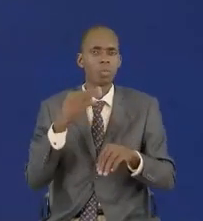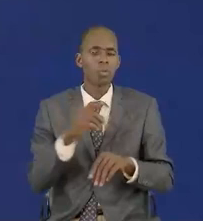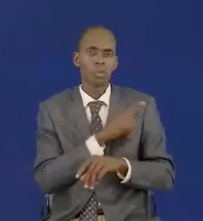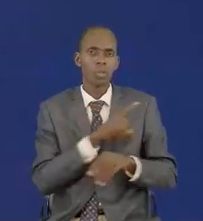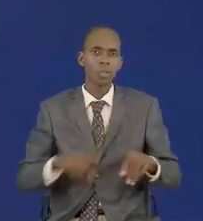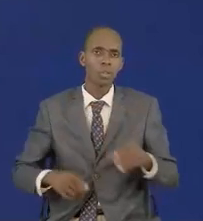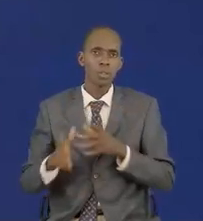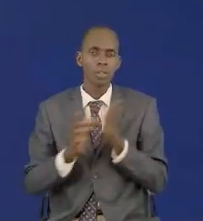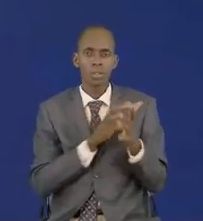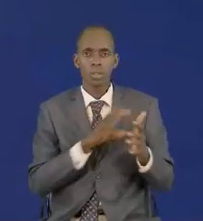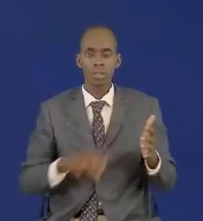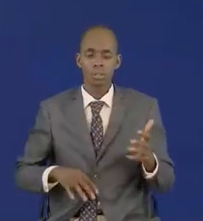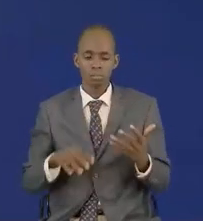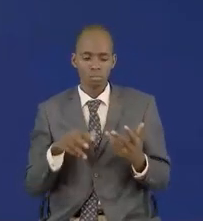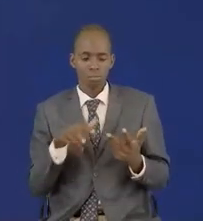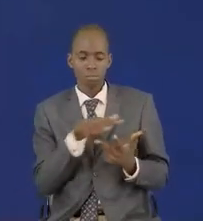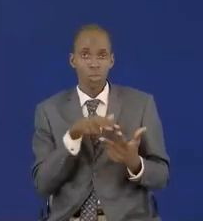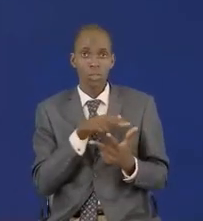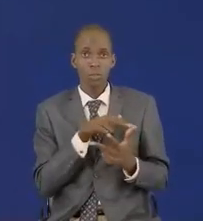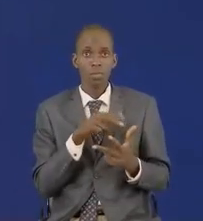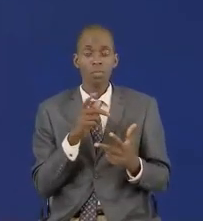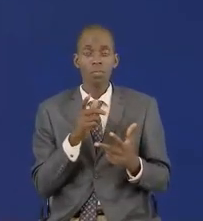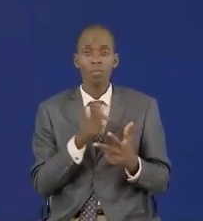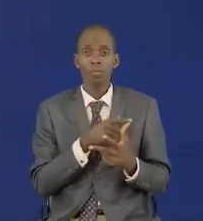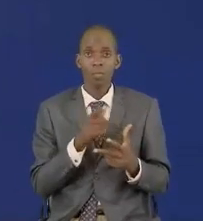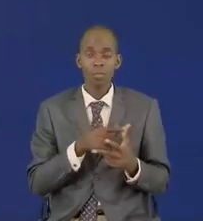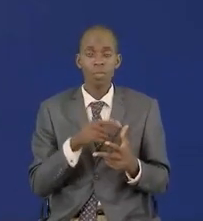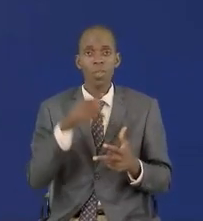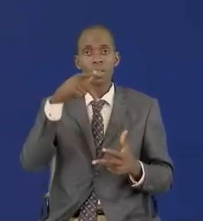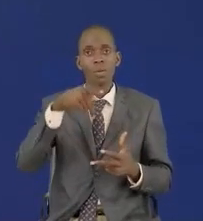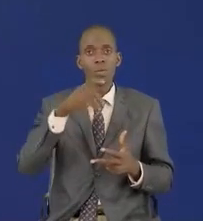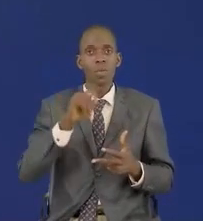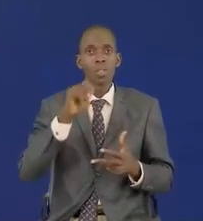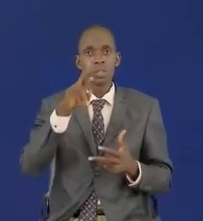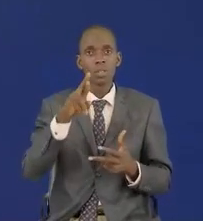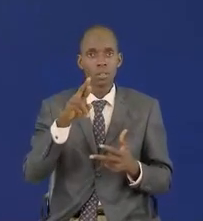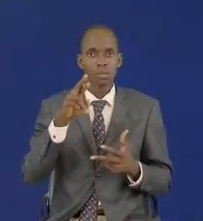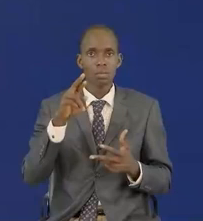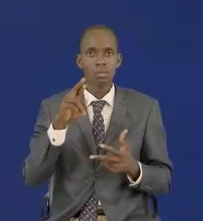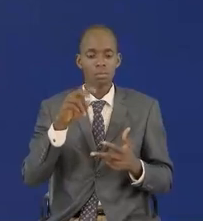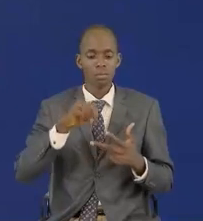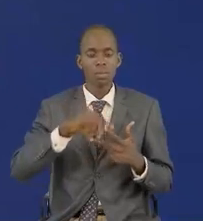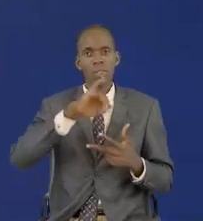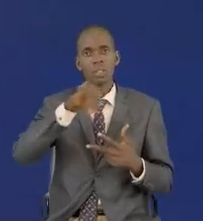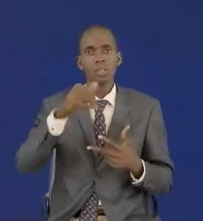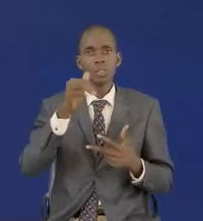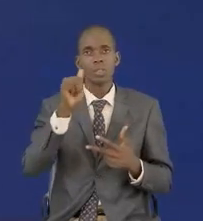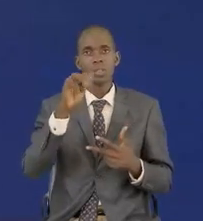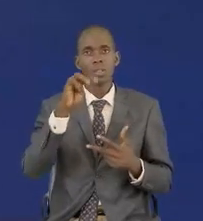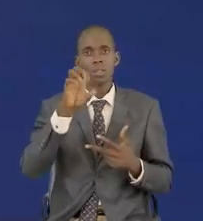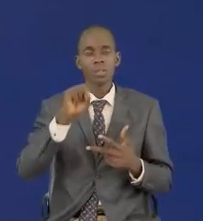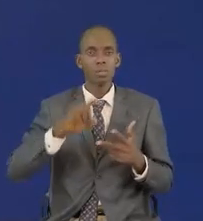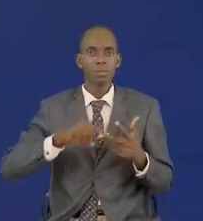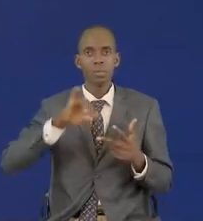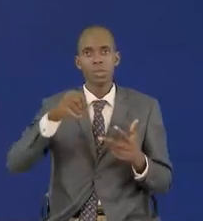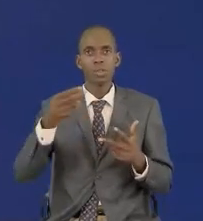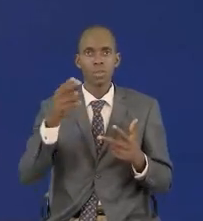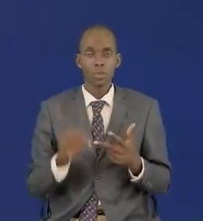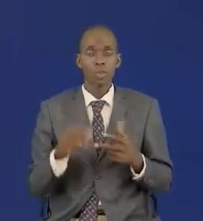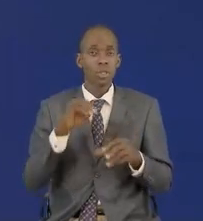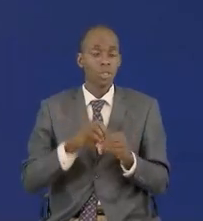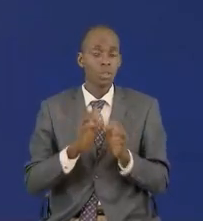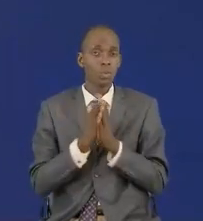Seigneur Jésus-Christ ces trois sont toujours à mentionner d'abord Pierre Jean et Jacques en